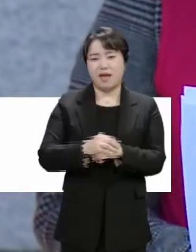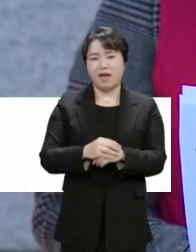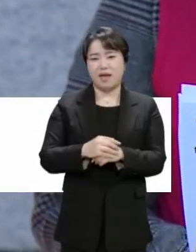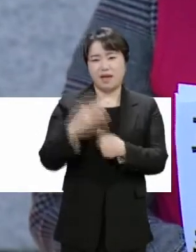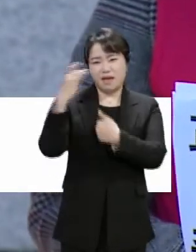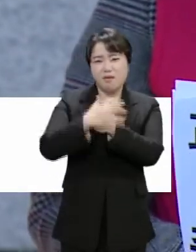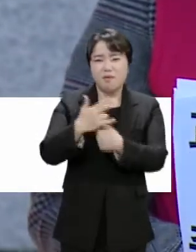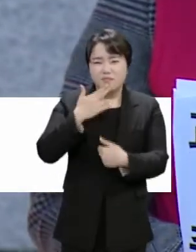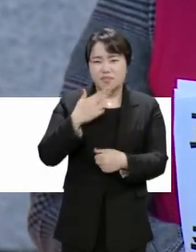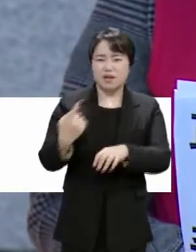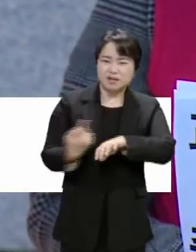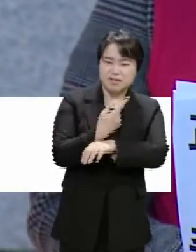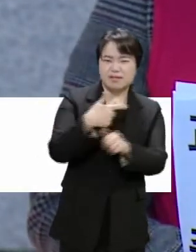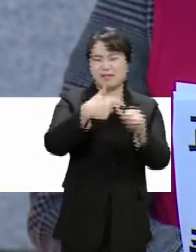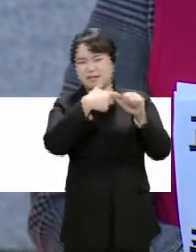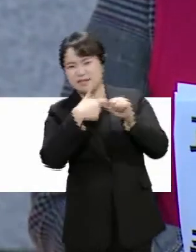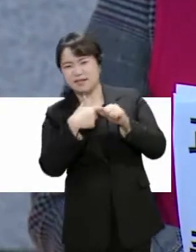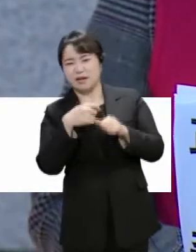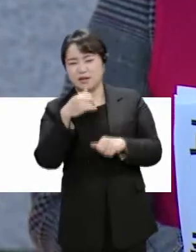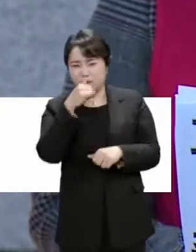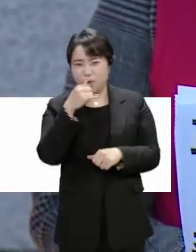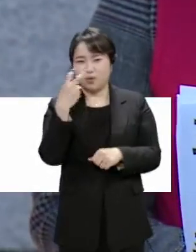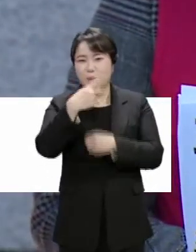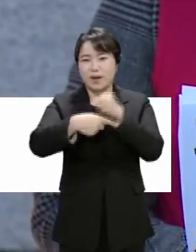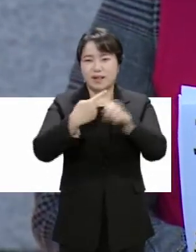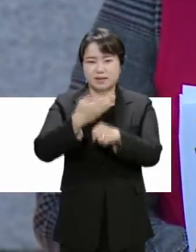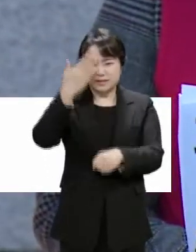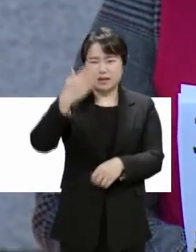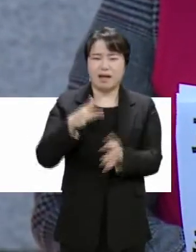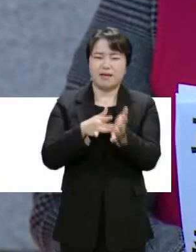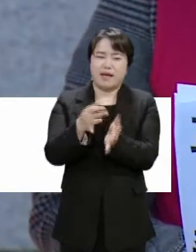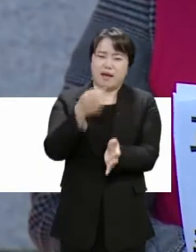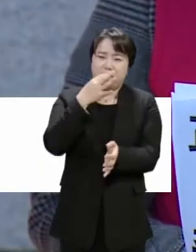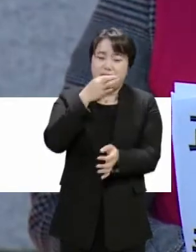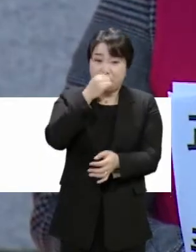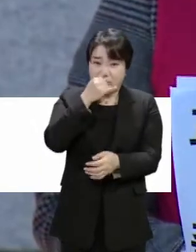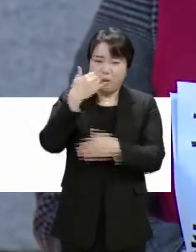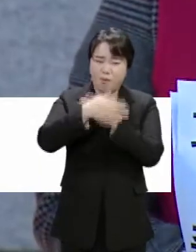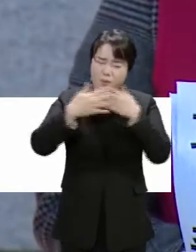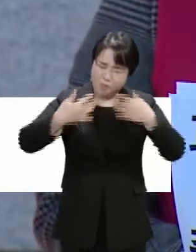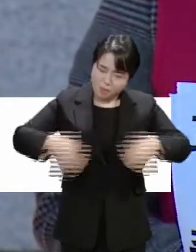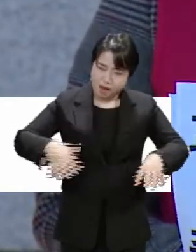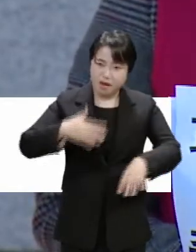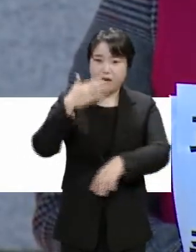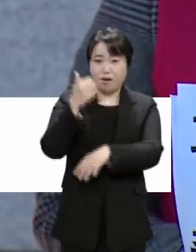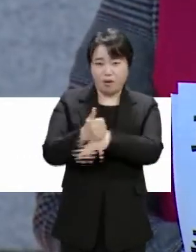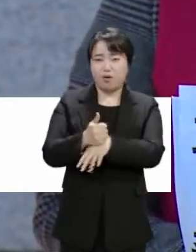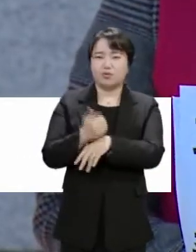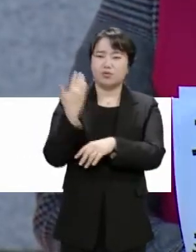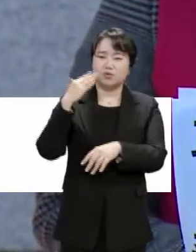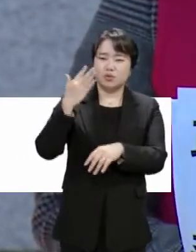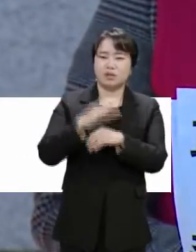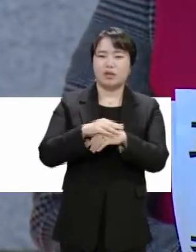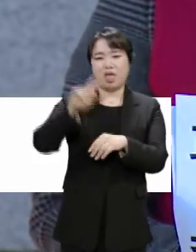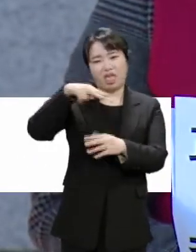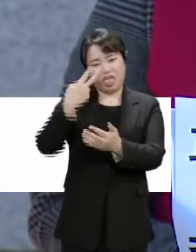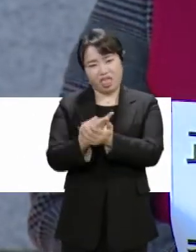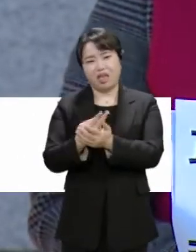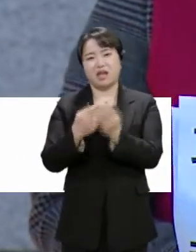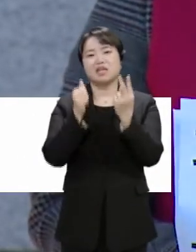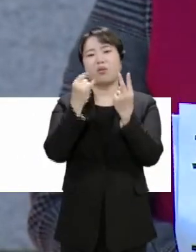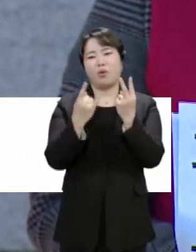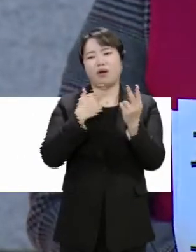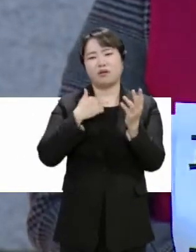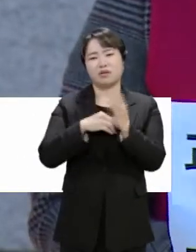시달려 우울증에 걸려 1년 이상 약을 복용하고 있으며 건강이 악화되어 얼마 전에는 두 번이나 쓰러져 응급실에